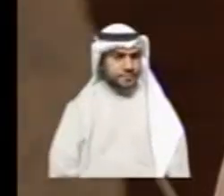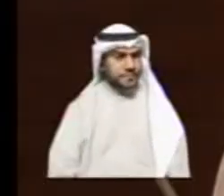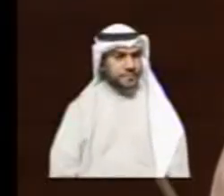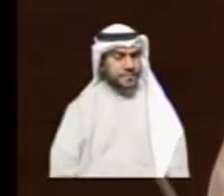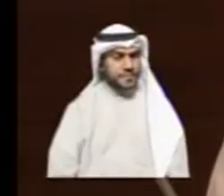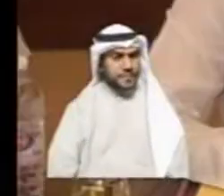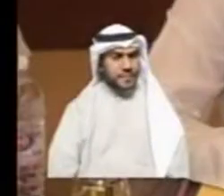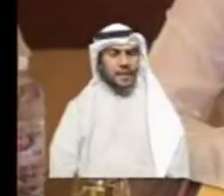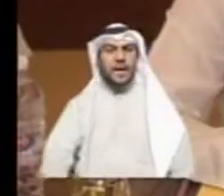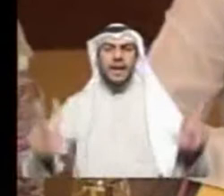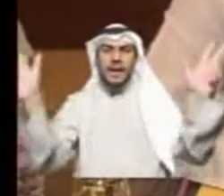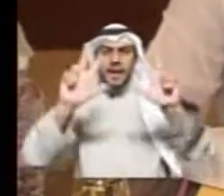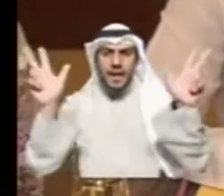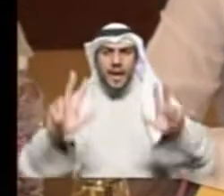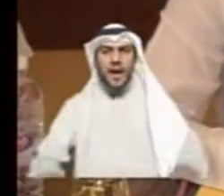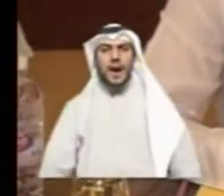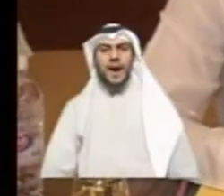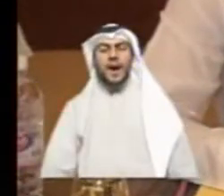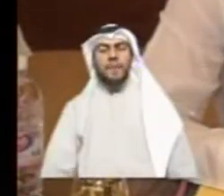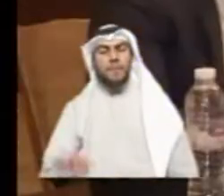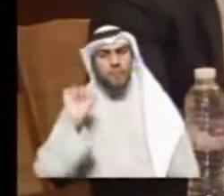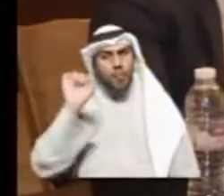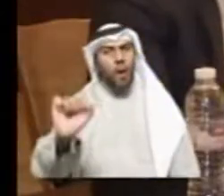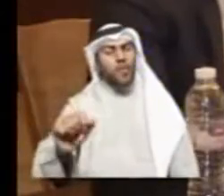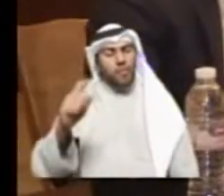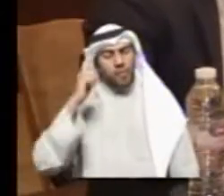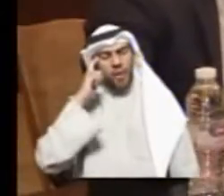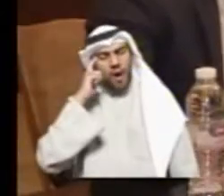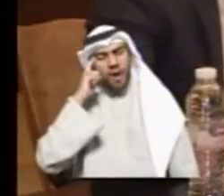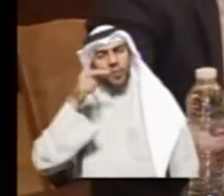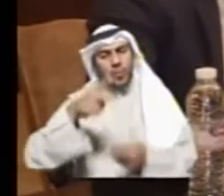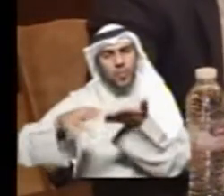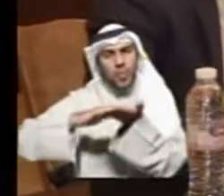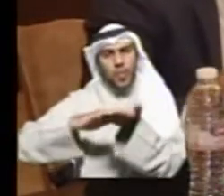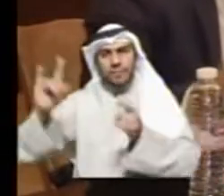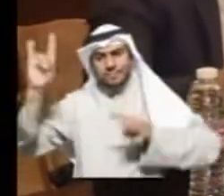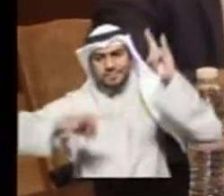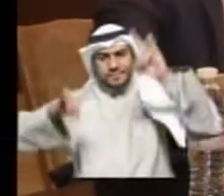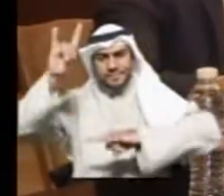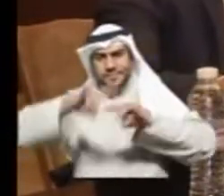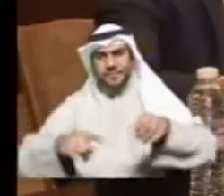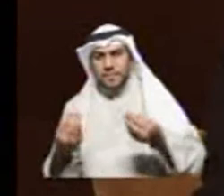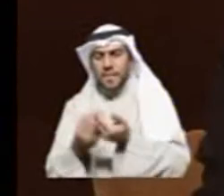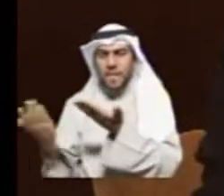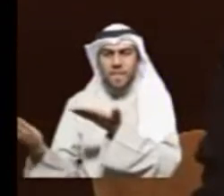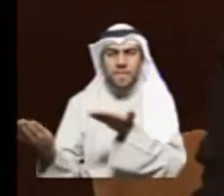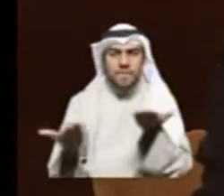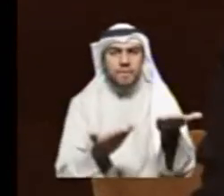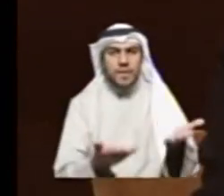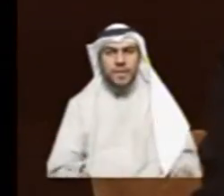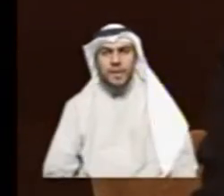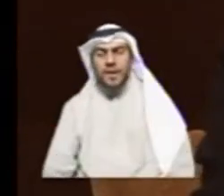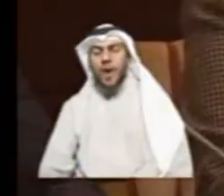الإعلام والإعلان والتسويق صناعة متطورة وأساليب حديثة، عنوان عريض يختصر